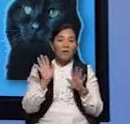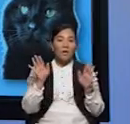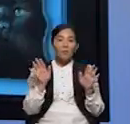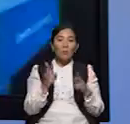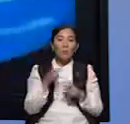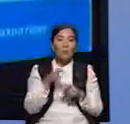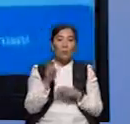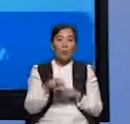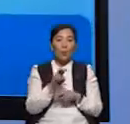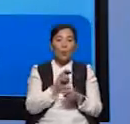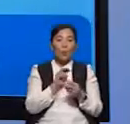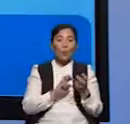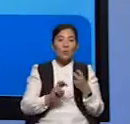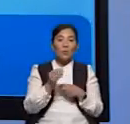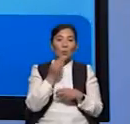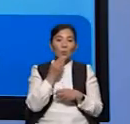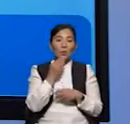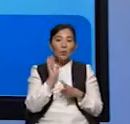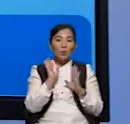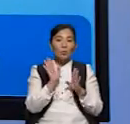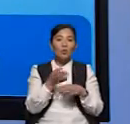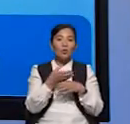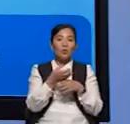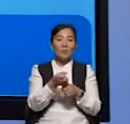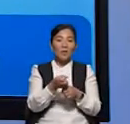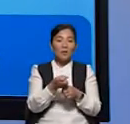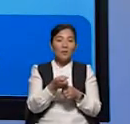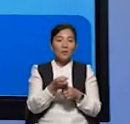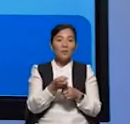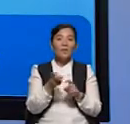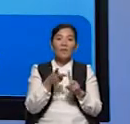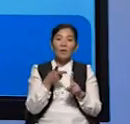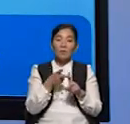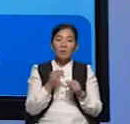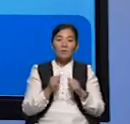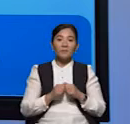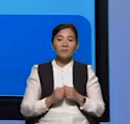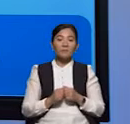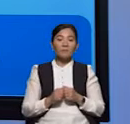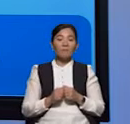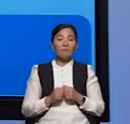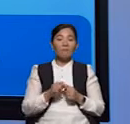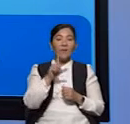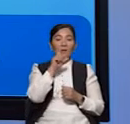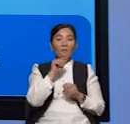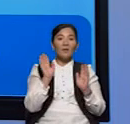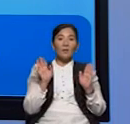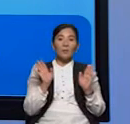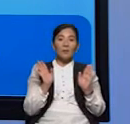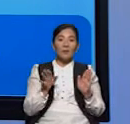прыгающих в поисках пищи. Будем сжимать, сокращать вторую микротему.